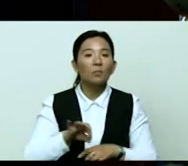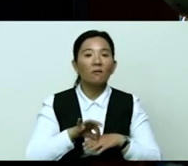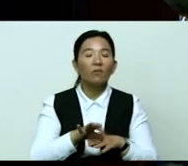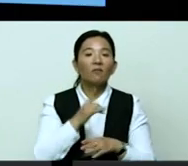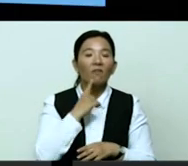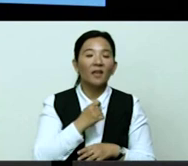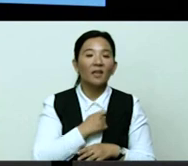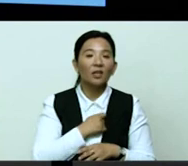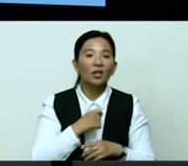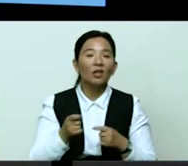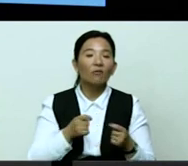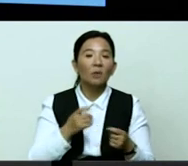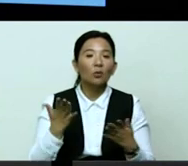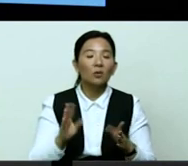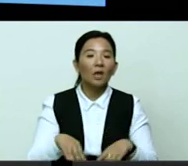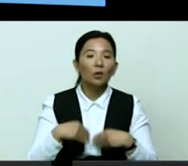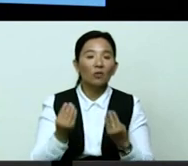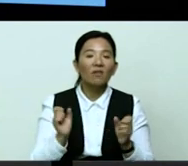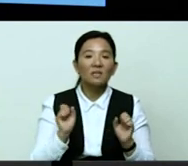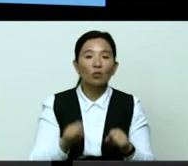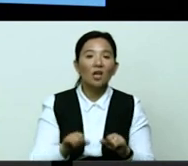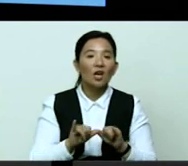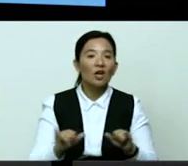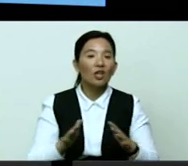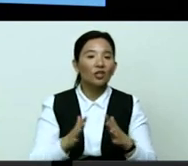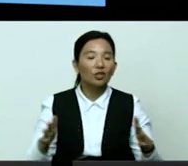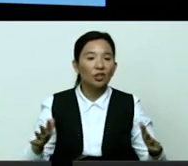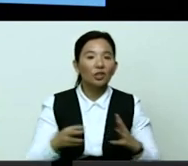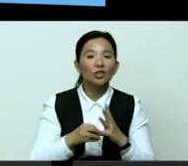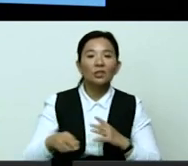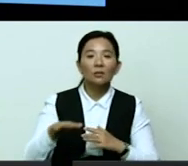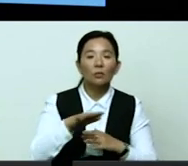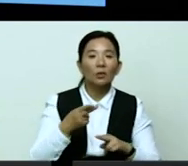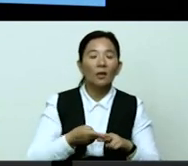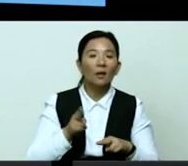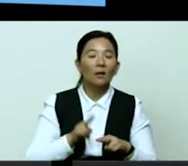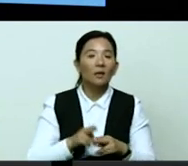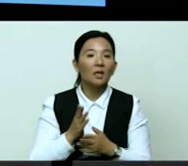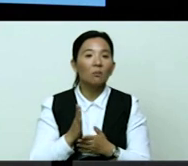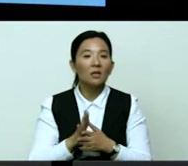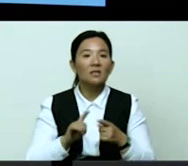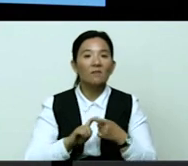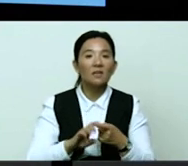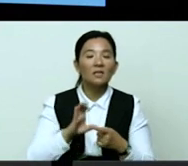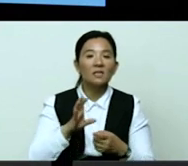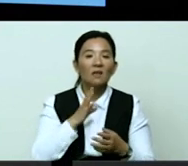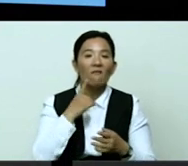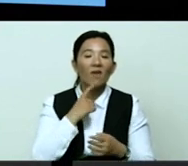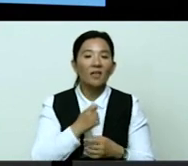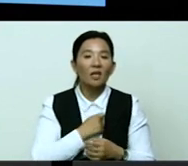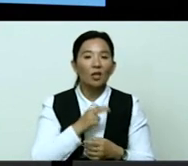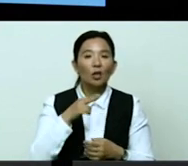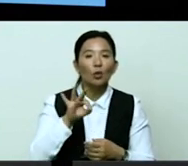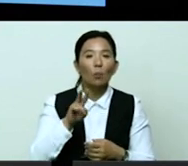военную реформу, которая дает ему возможность расширить территорию. Это именно связано было с военной